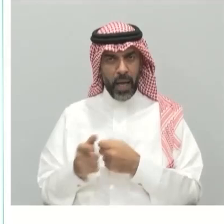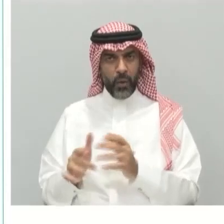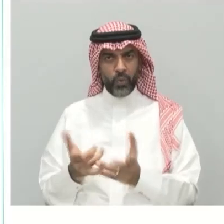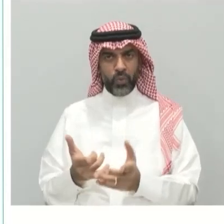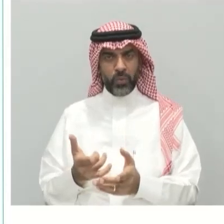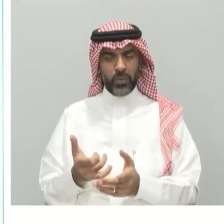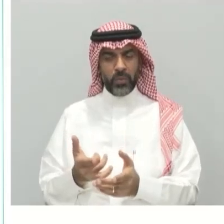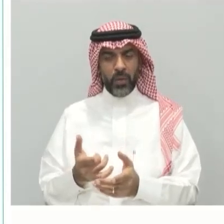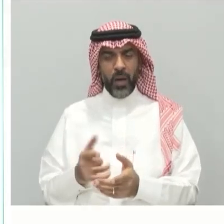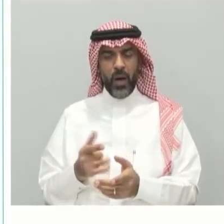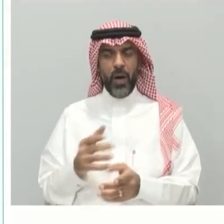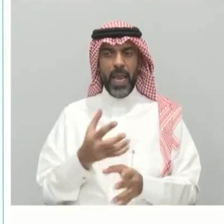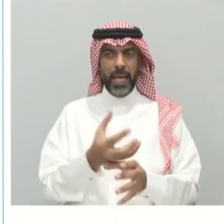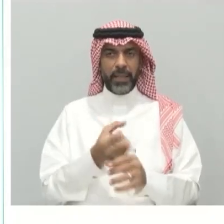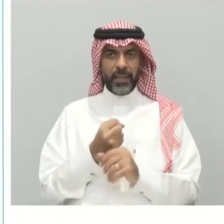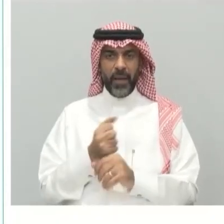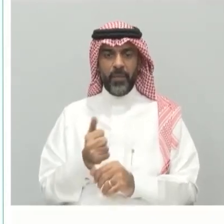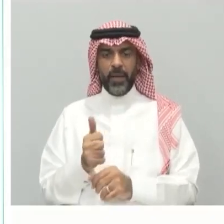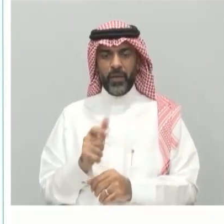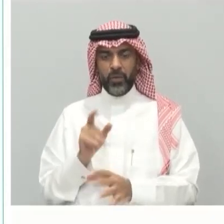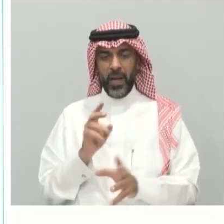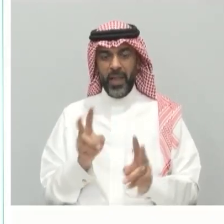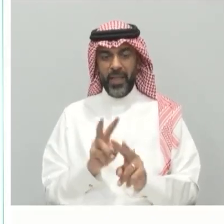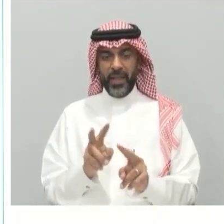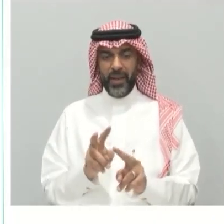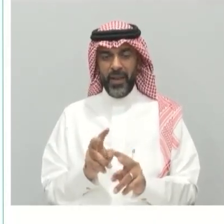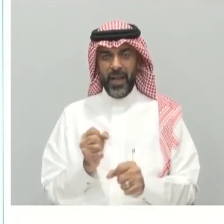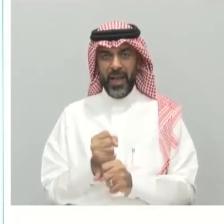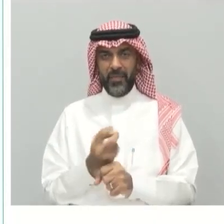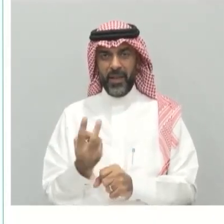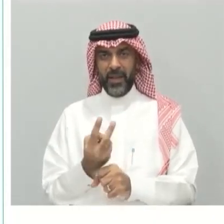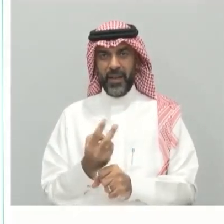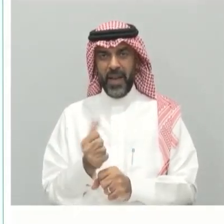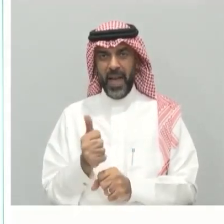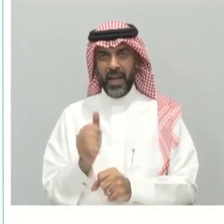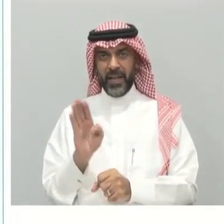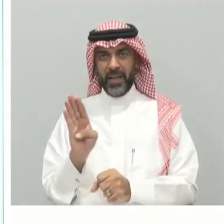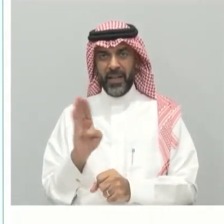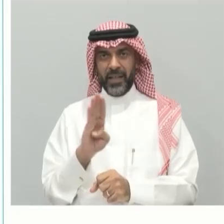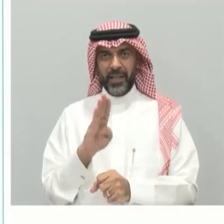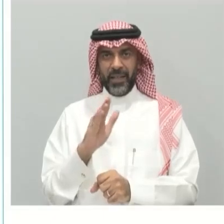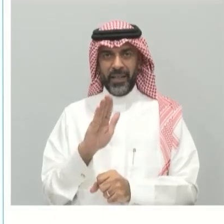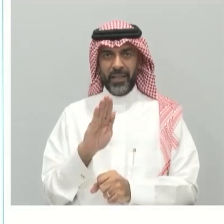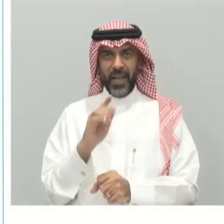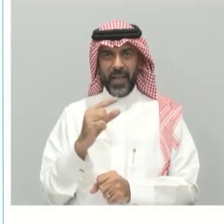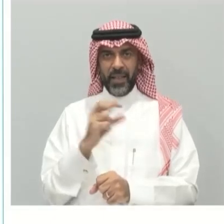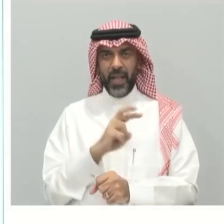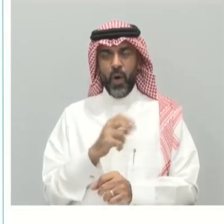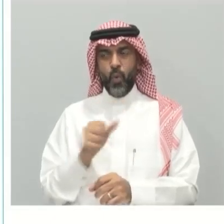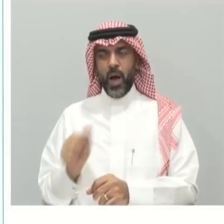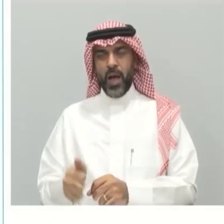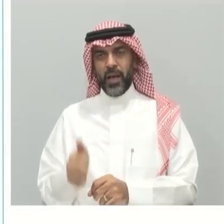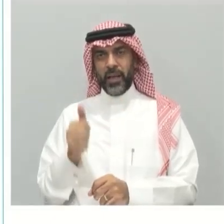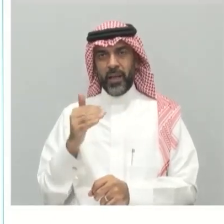الالكترونات او مبني على الاكسده وعلى ايش على الاختزال لمين للقطب اللي موجود عندي هنا في